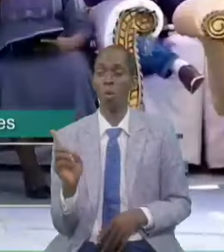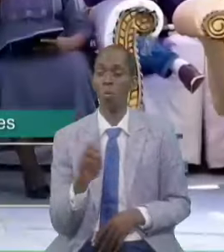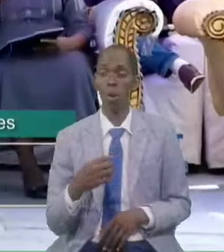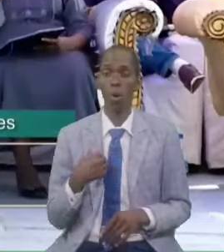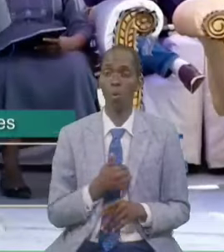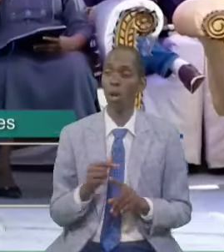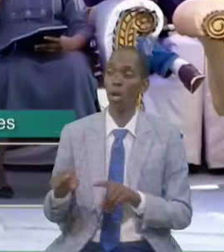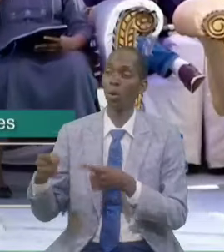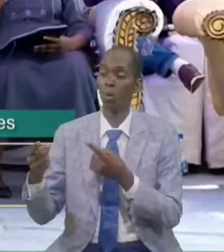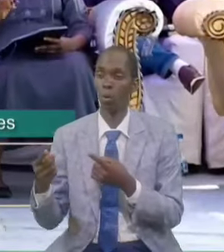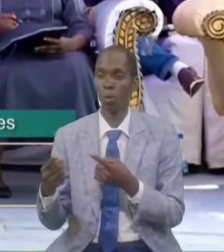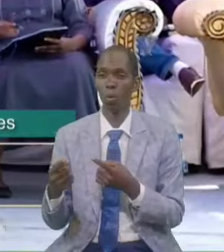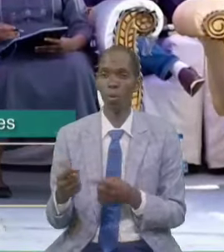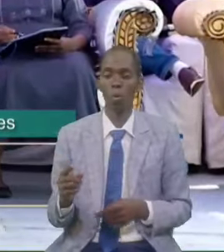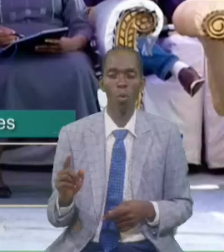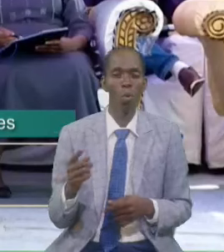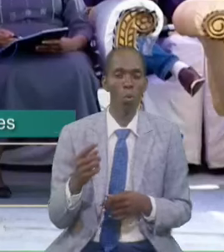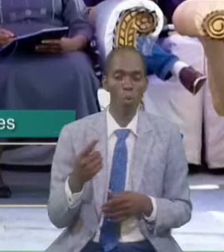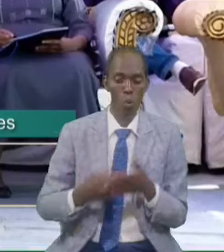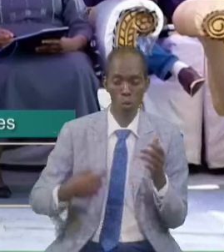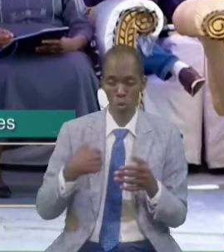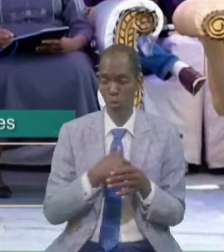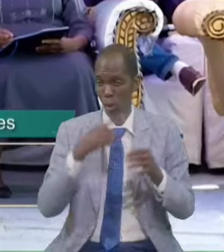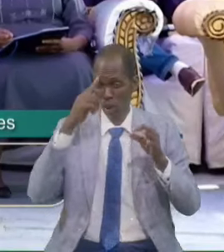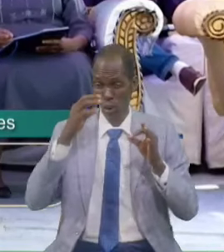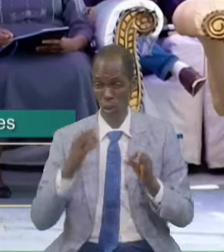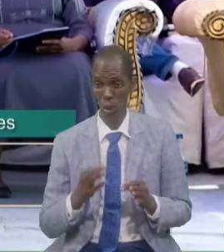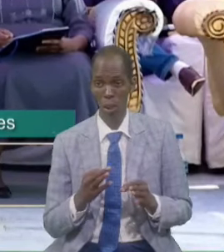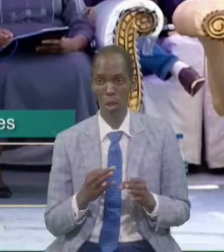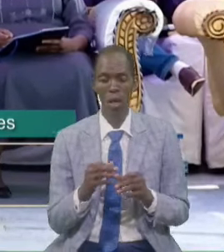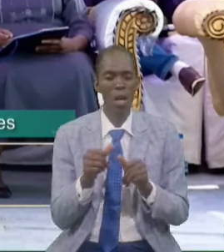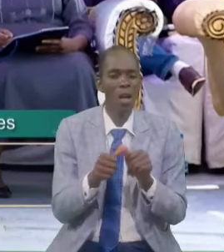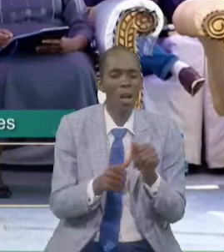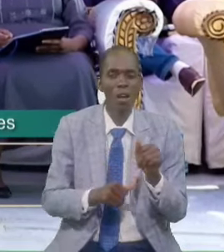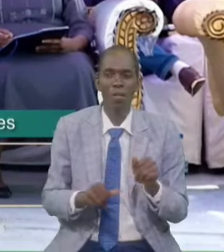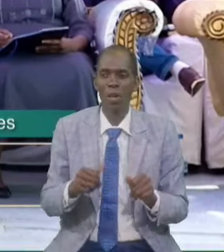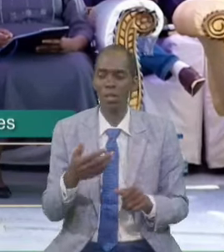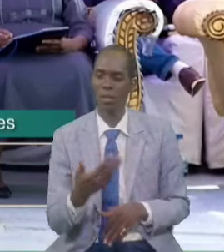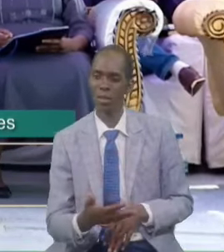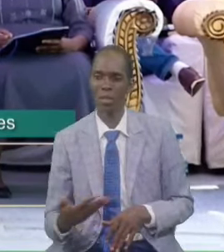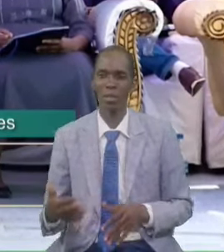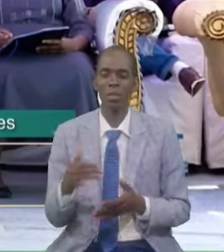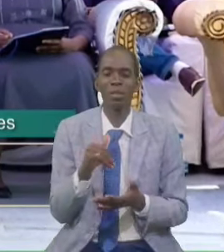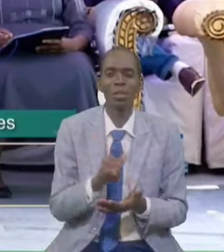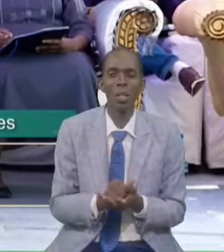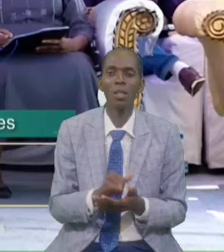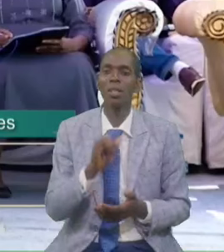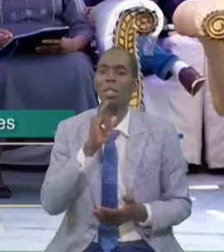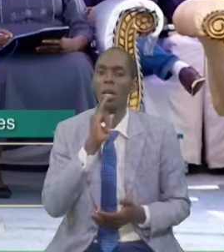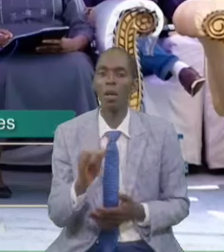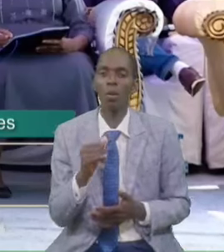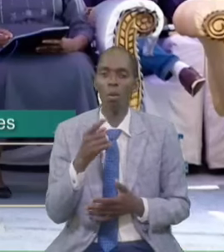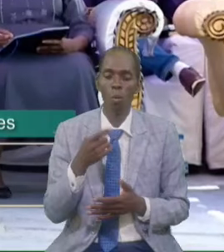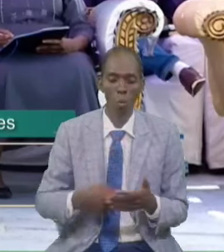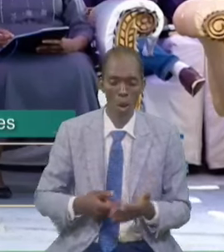we decide. ఏం చూస్తాము. Everywhere, in everything, that is what helps us.